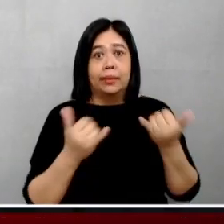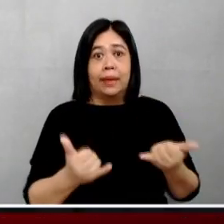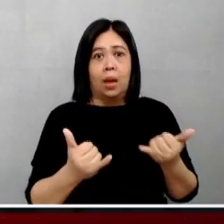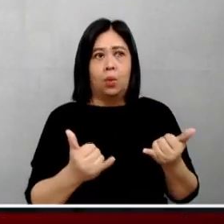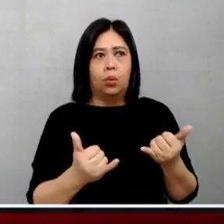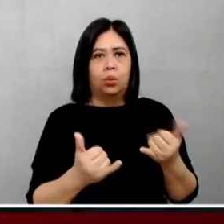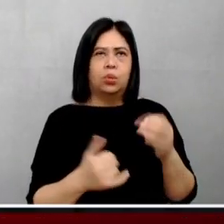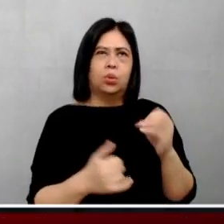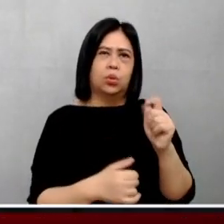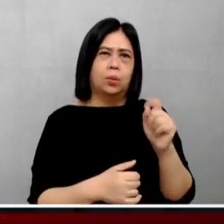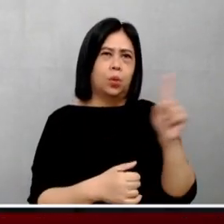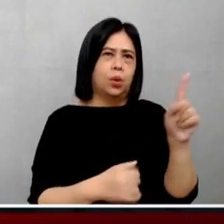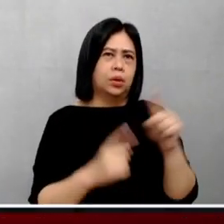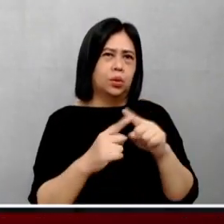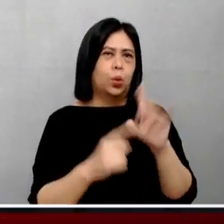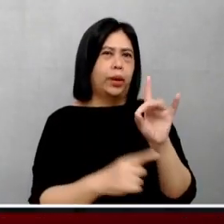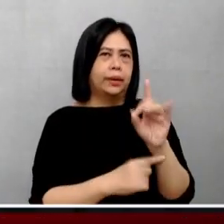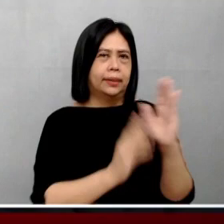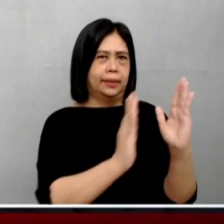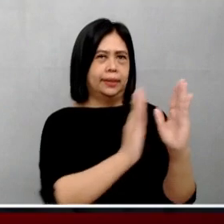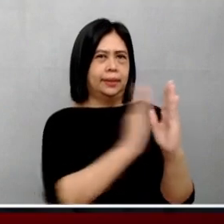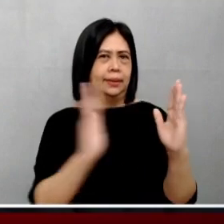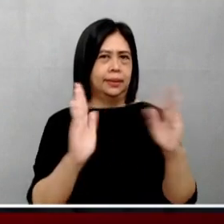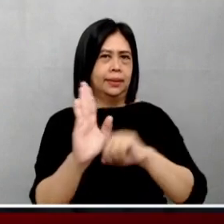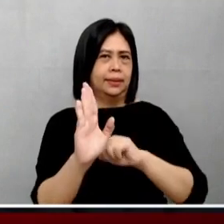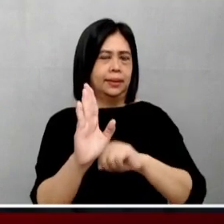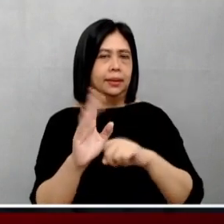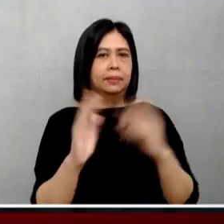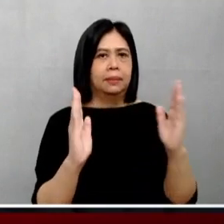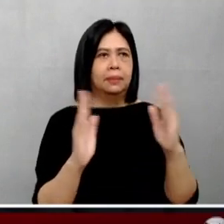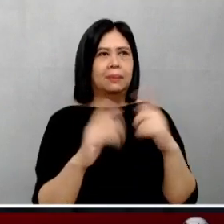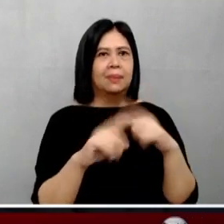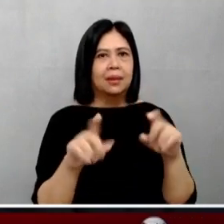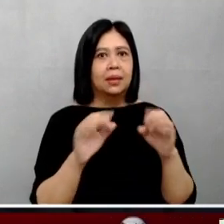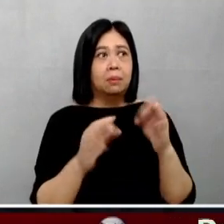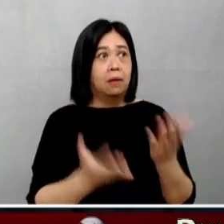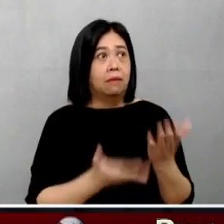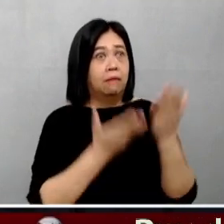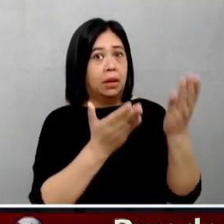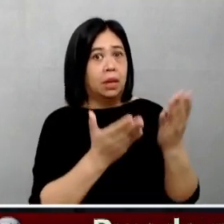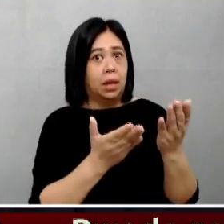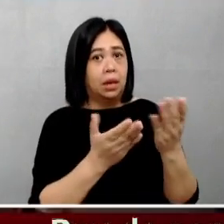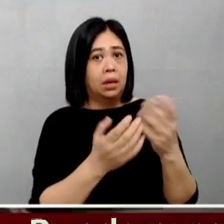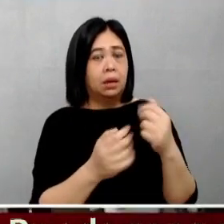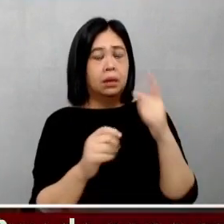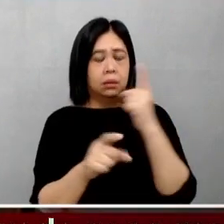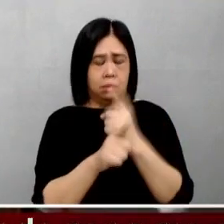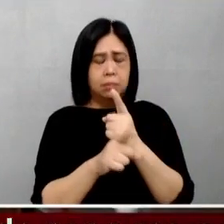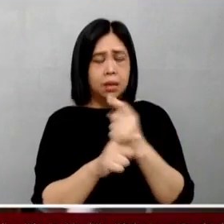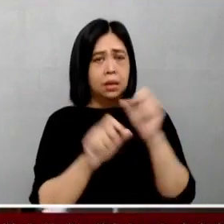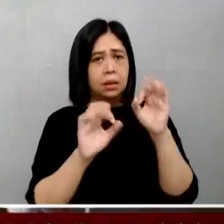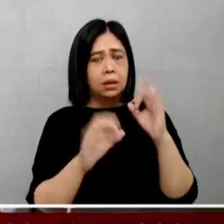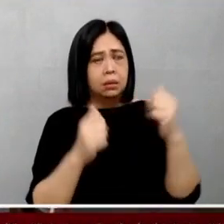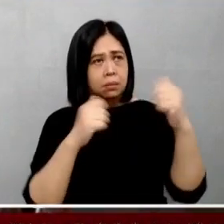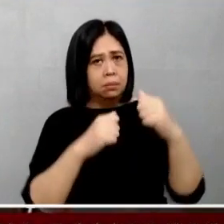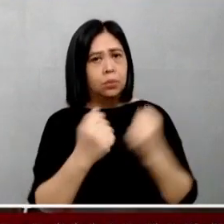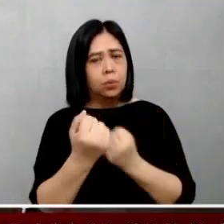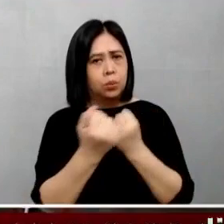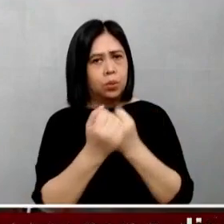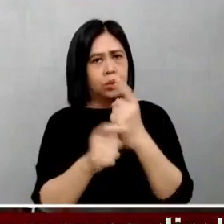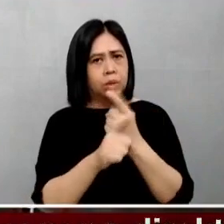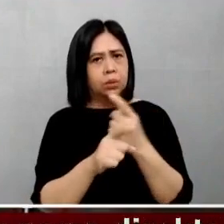1 to 8. Kasi nga, sabi nga natin, siyempre pag nag-file ka, tama po, sumasang-ayon po tayo at sumusuporta tayo sa